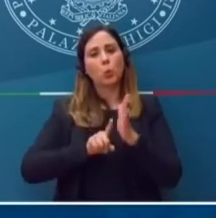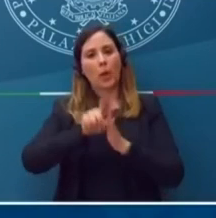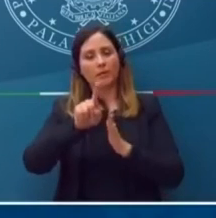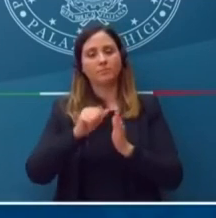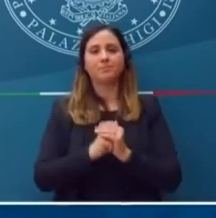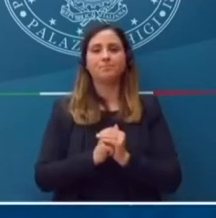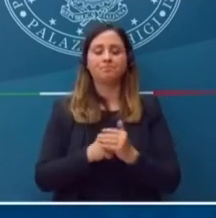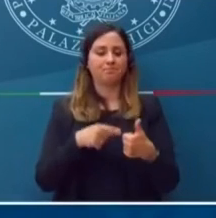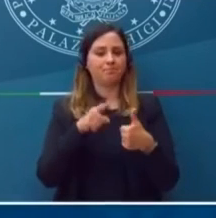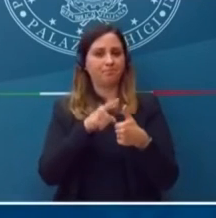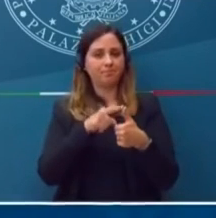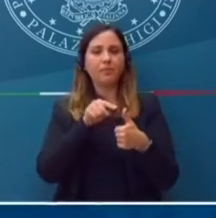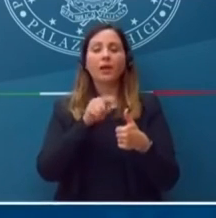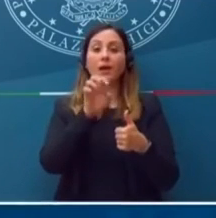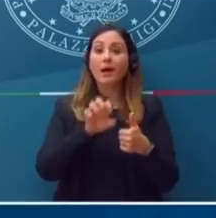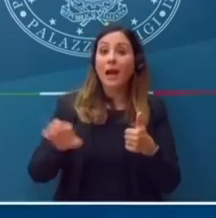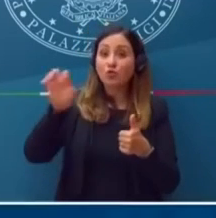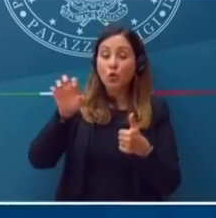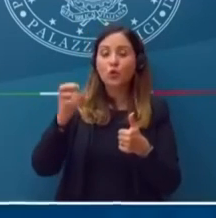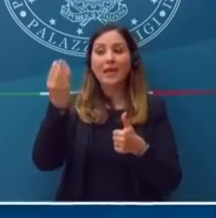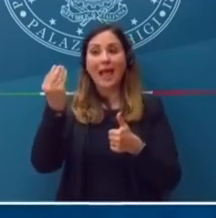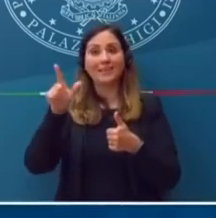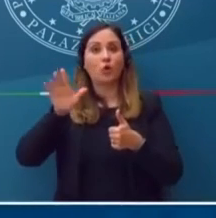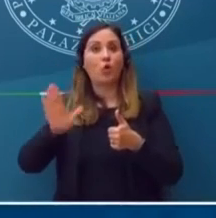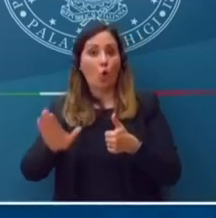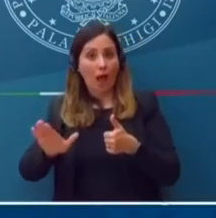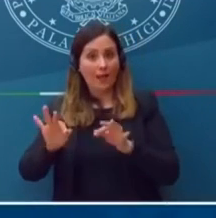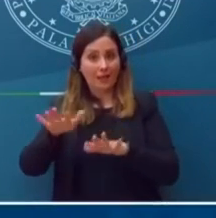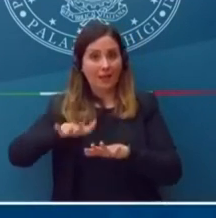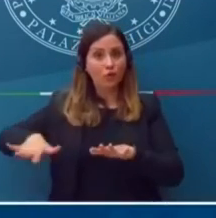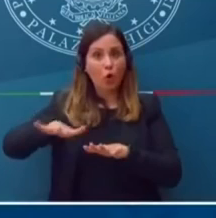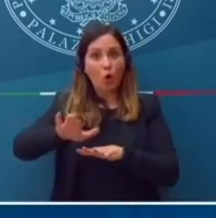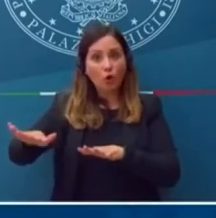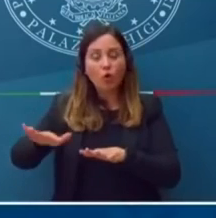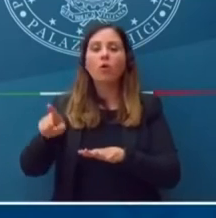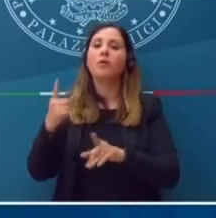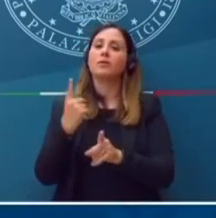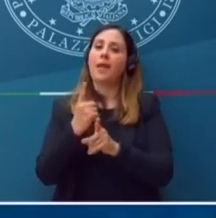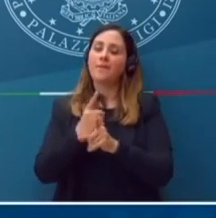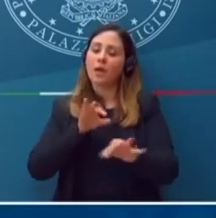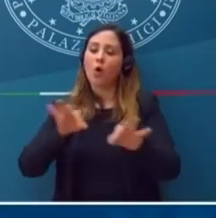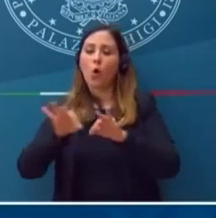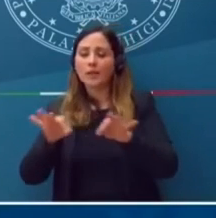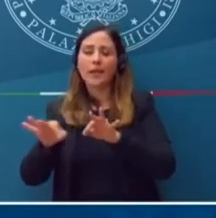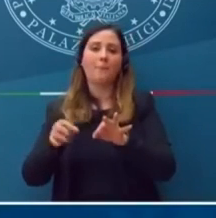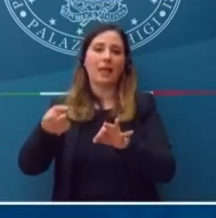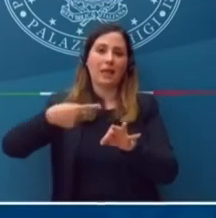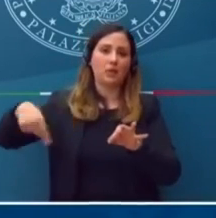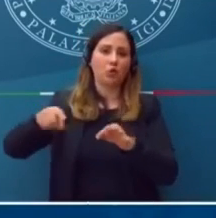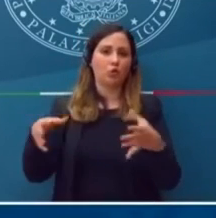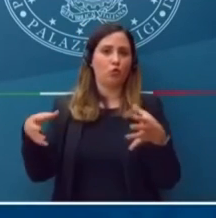che regioni ed enti locali dovranno trovare un coordinamento. Ma il